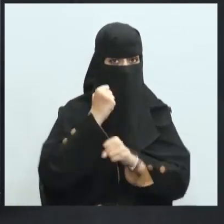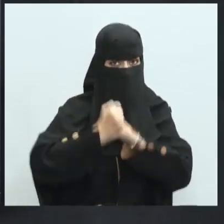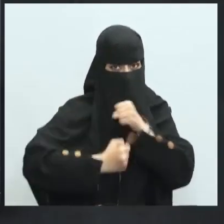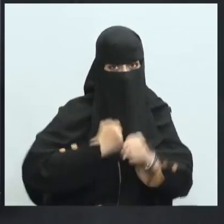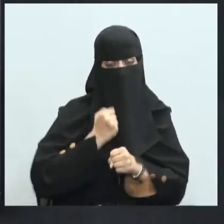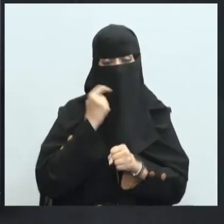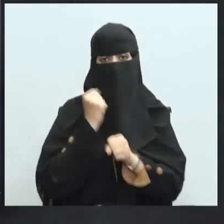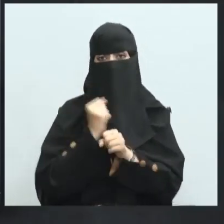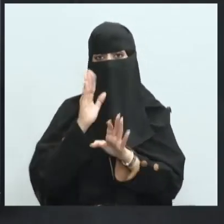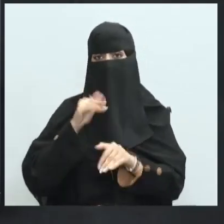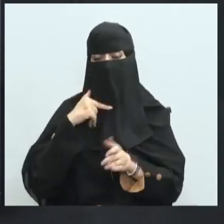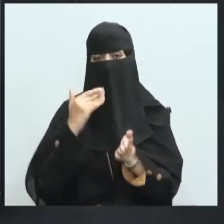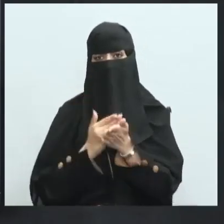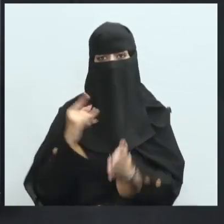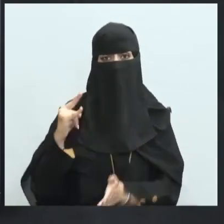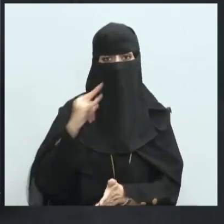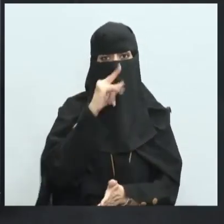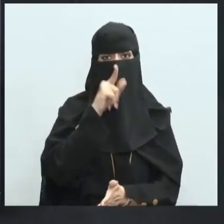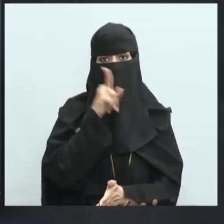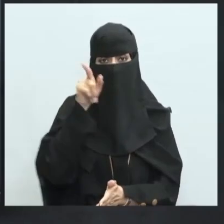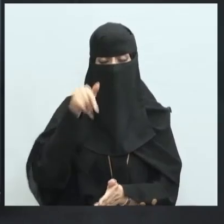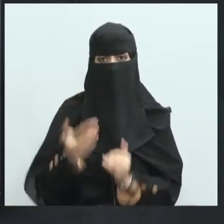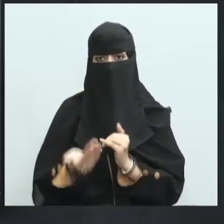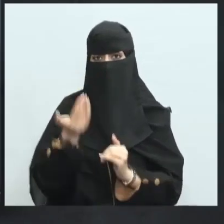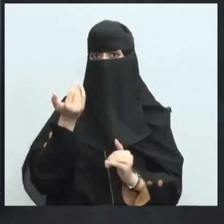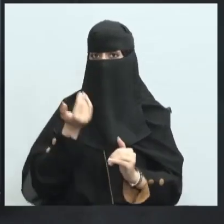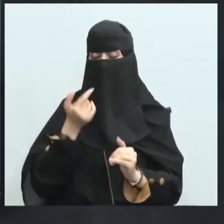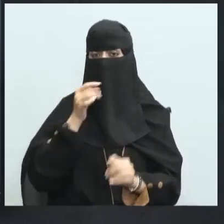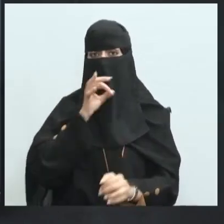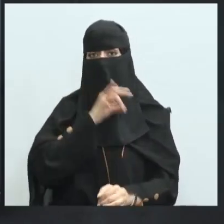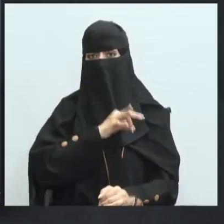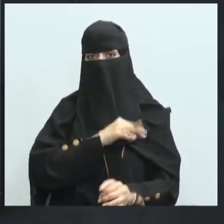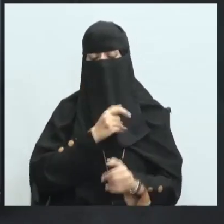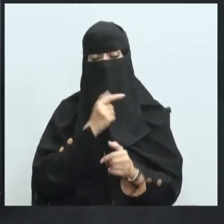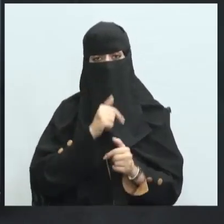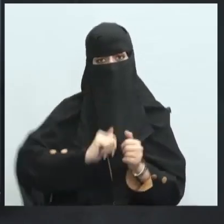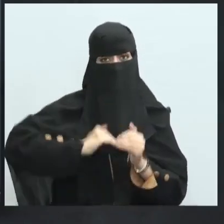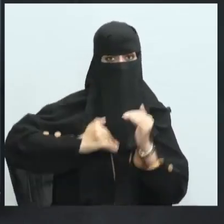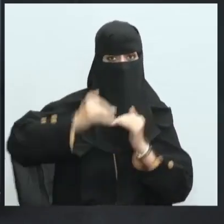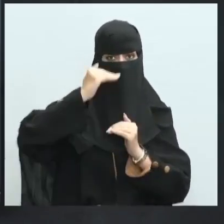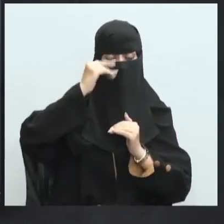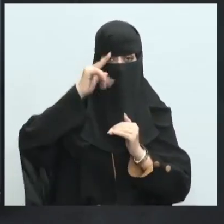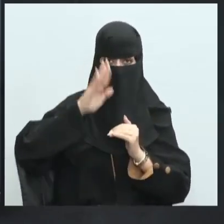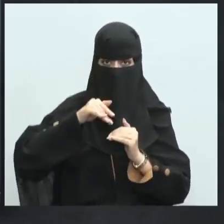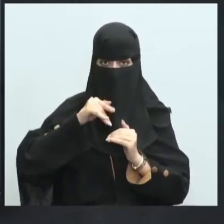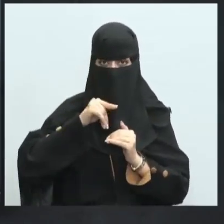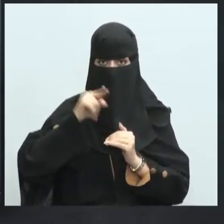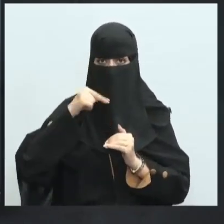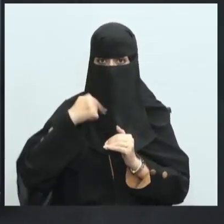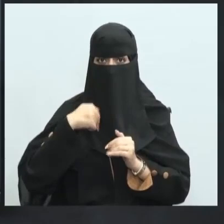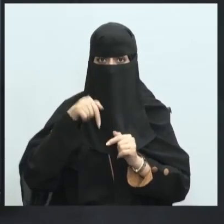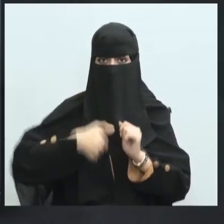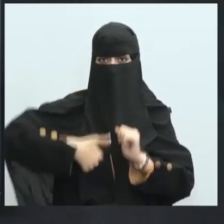مهنه الطيران وكما ذكرنا ان ذلك يعود بالنفع والكفاءه التي